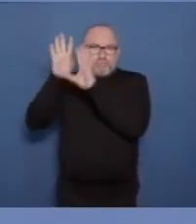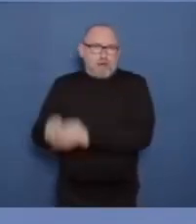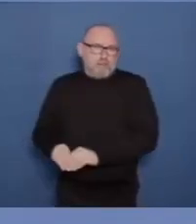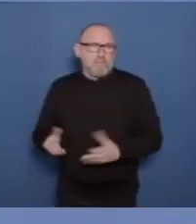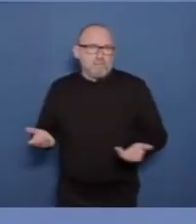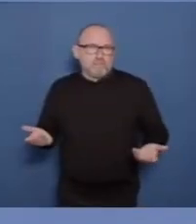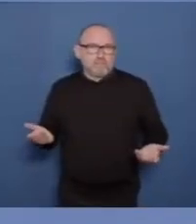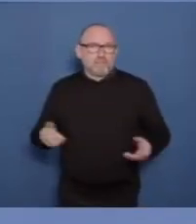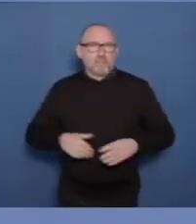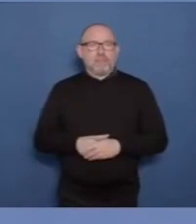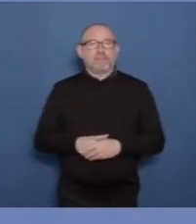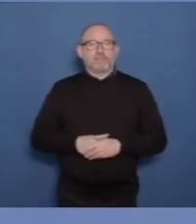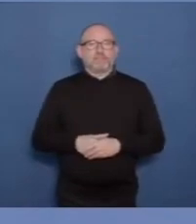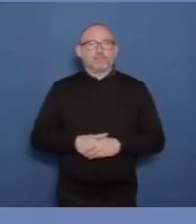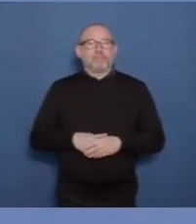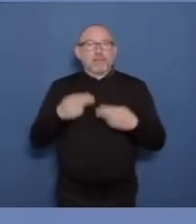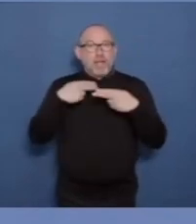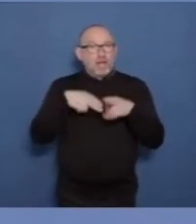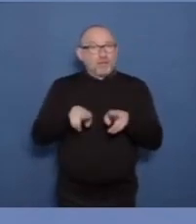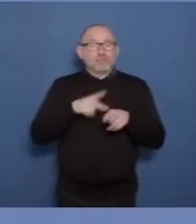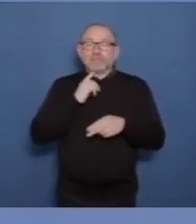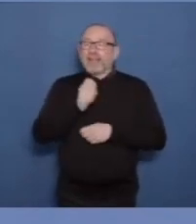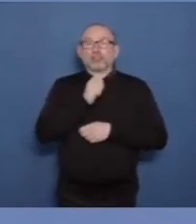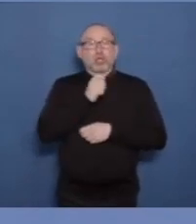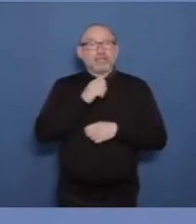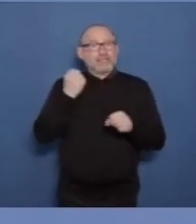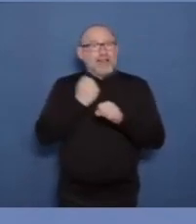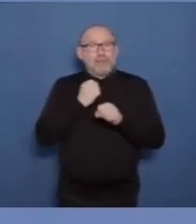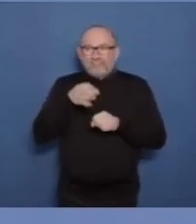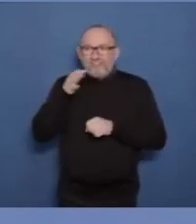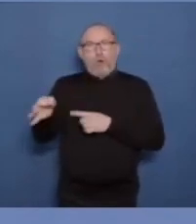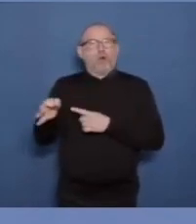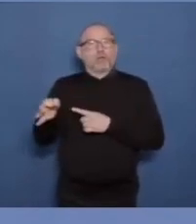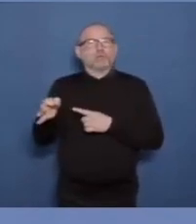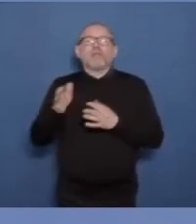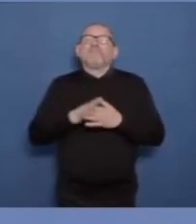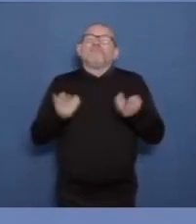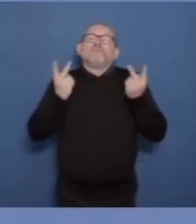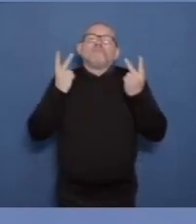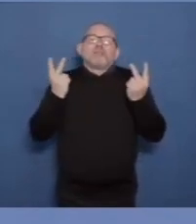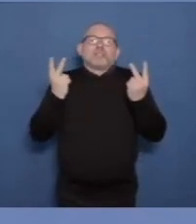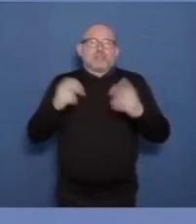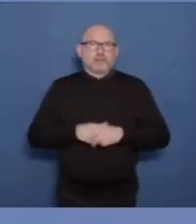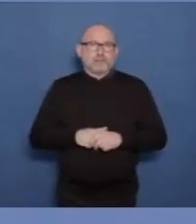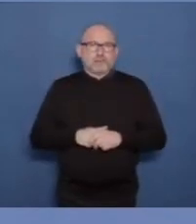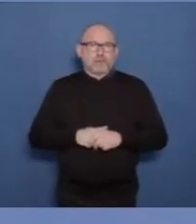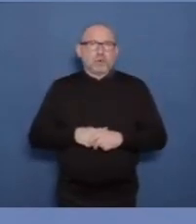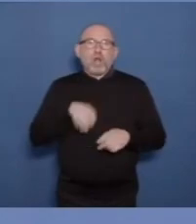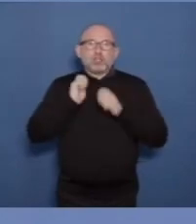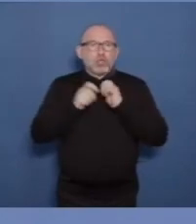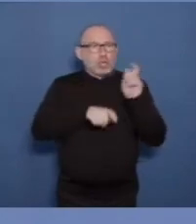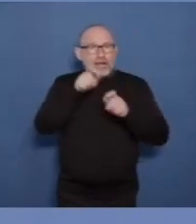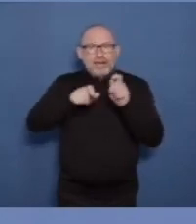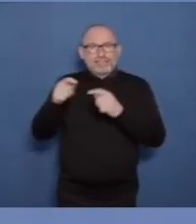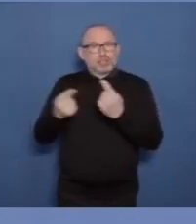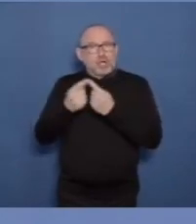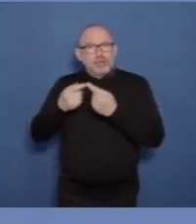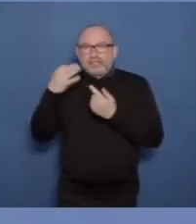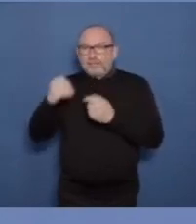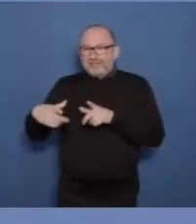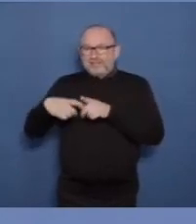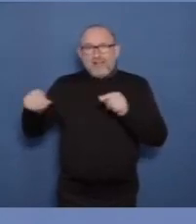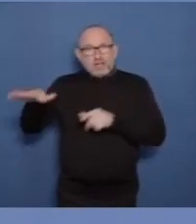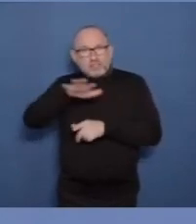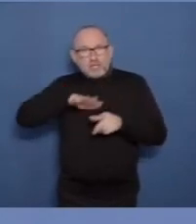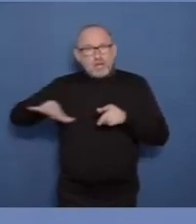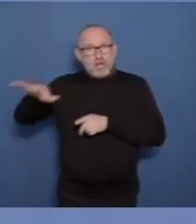Ja, ich habe Ihnen das gesagt. Die journalistische Arbeit vor Ort ist wichtig. Es ist wichtig, dass Journalisten auch im Konfliktgebiet, auch in Gaza,